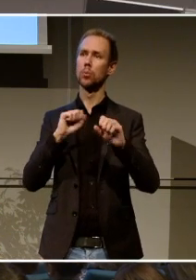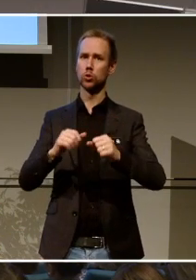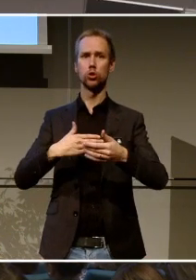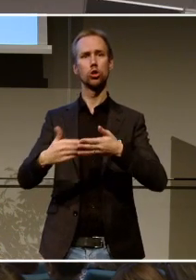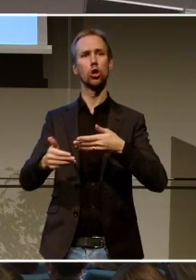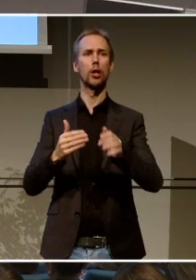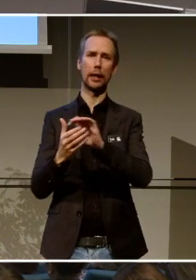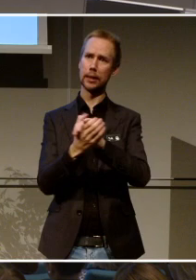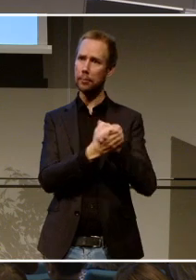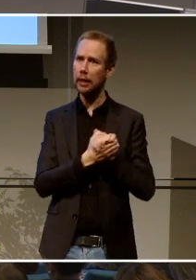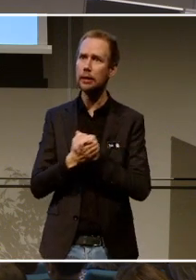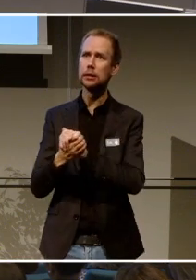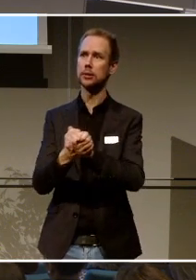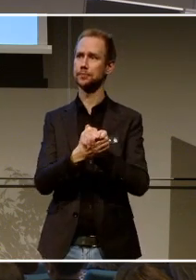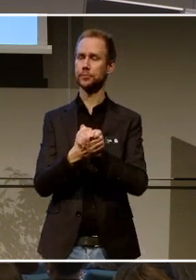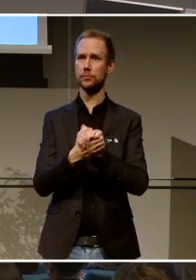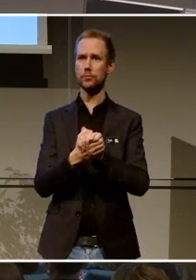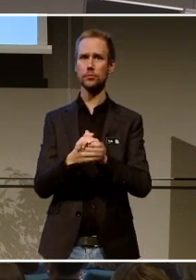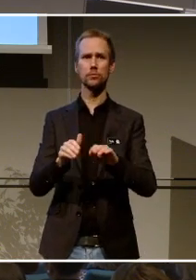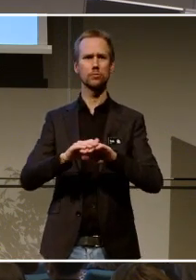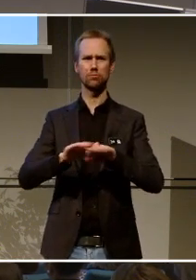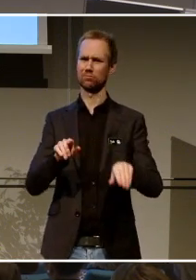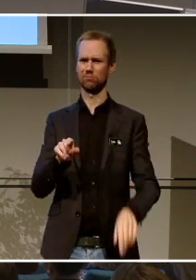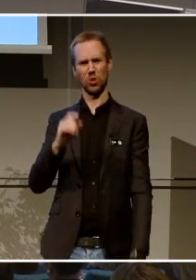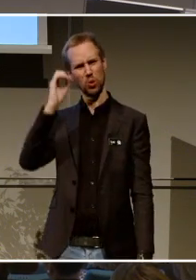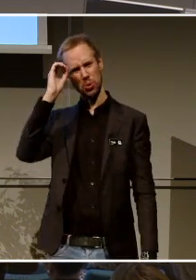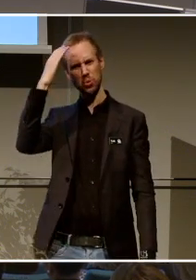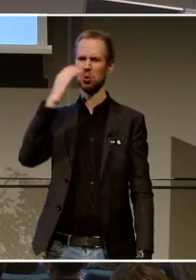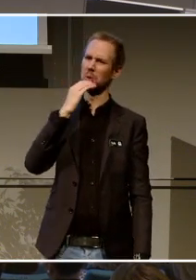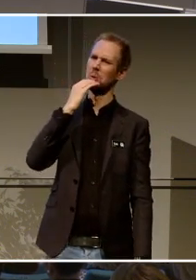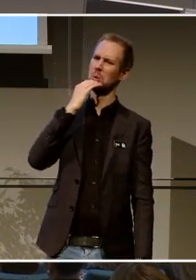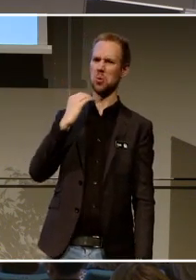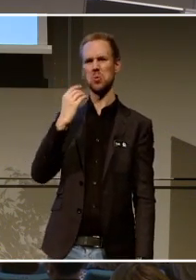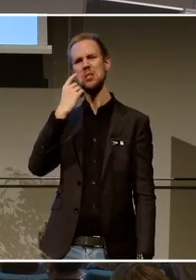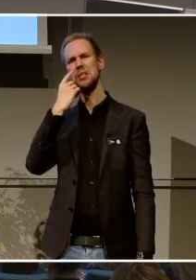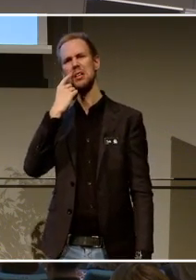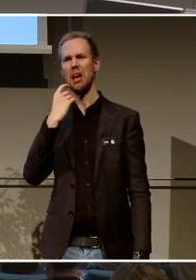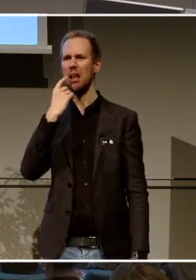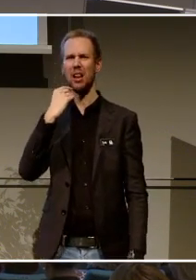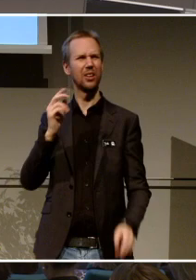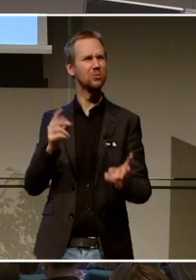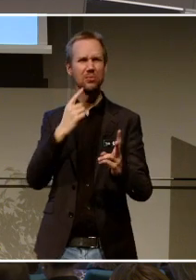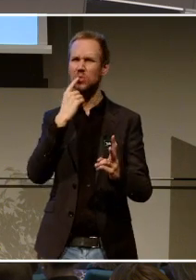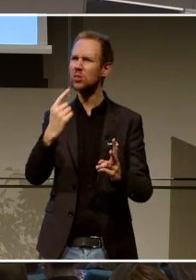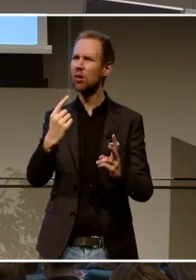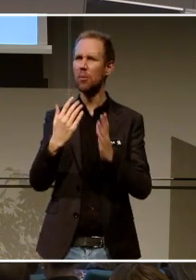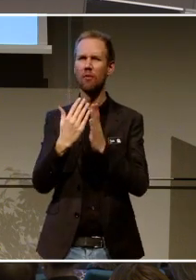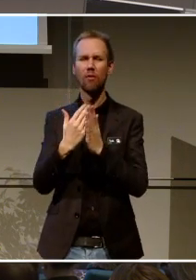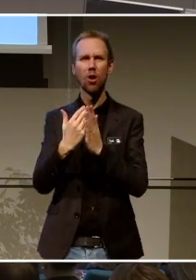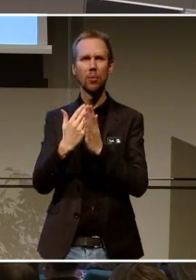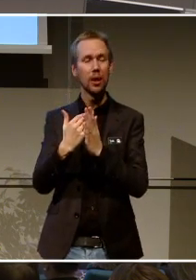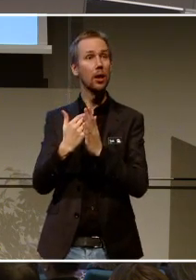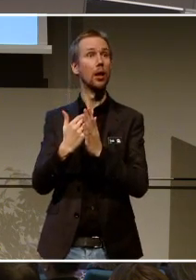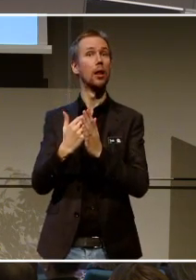är inte den duktiga munkjackeklädda killen som kliver ut från öknen som de pratade om på förmiddagen. Det här är